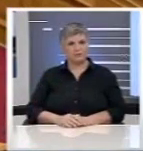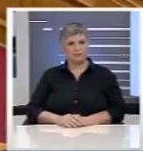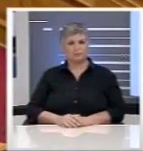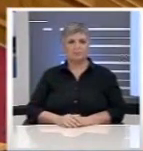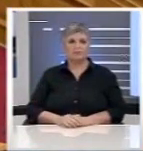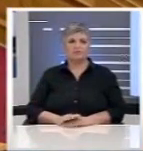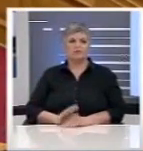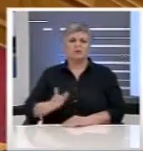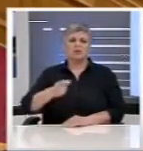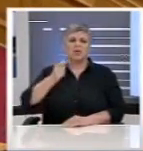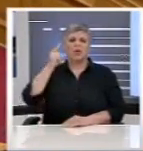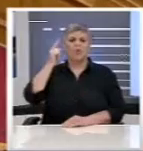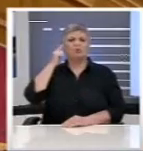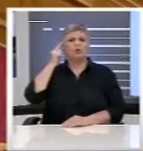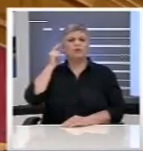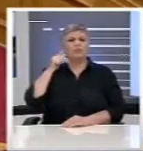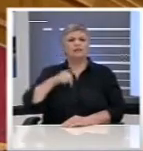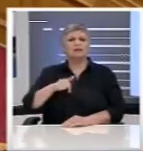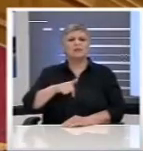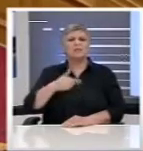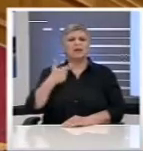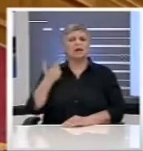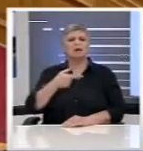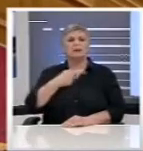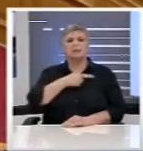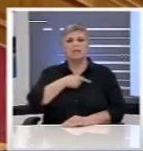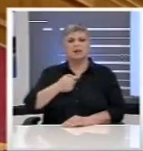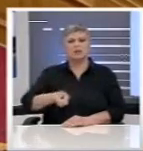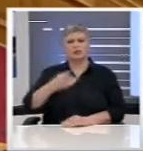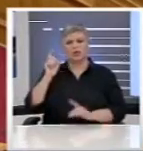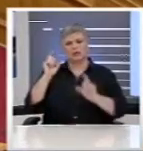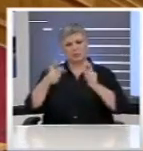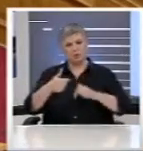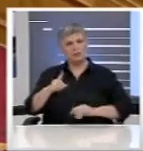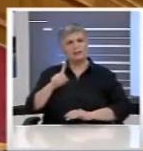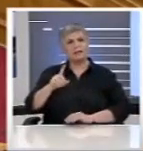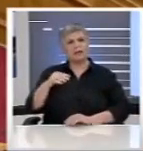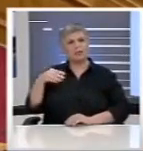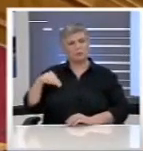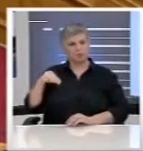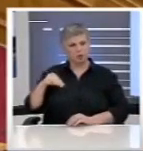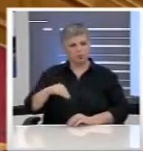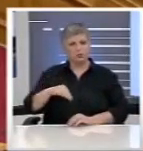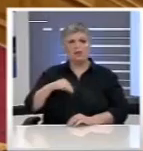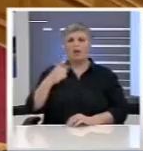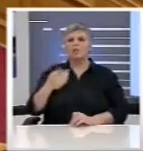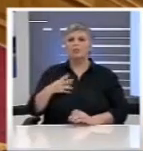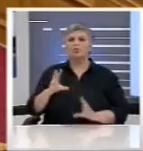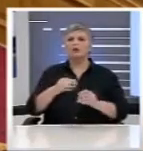Νόμιζα ότι σήμερα ο κ. Μητσοτάκη ζήτησε την πρώην ημερησία διατάξεω συζήτηση στη Βουλή για την οικονομία